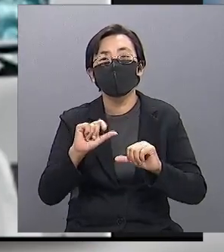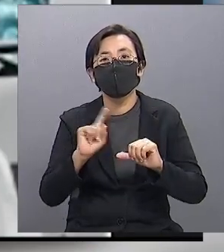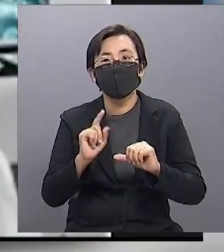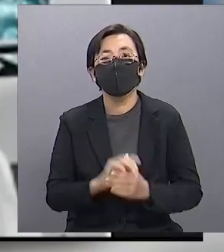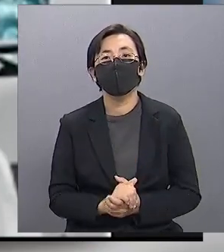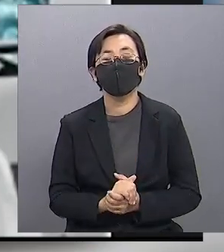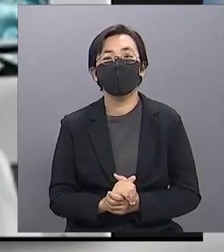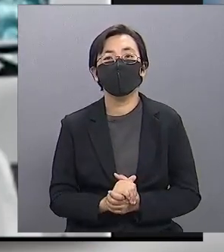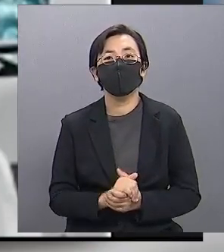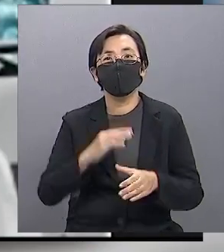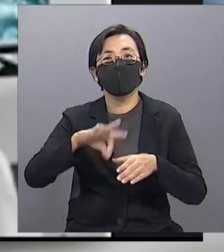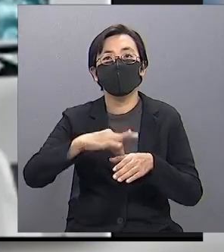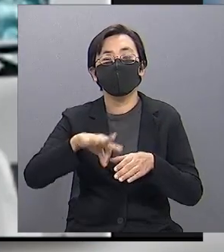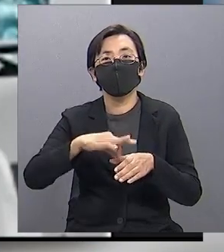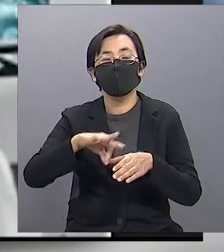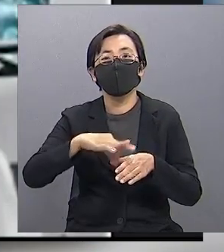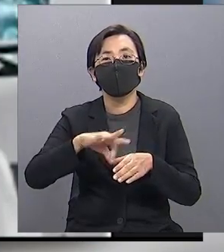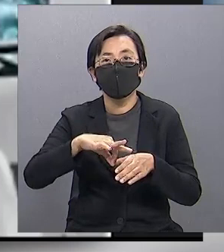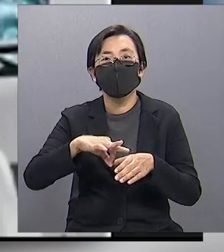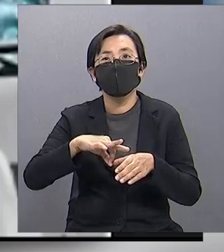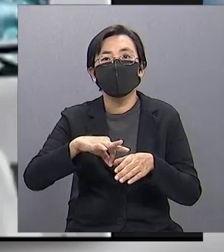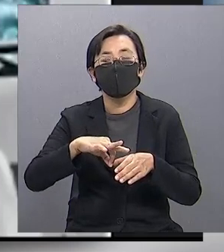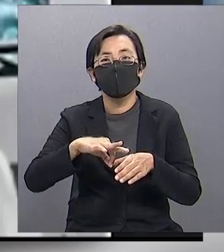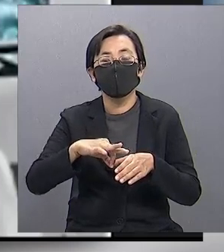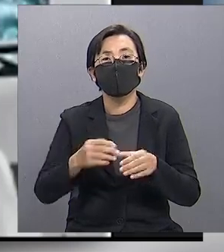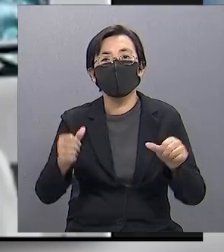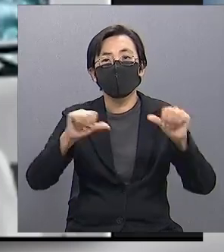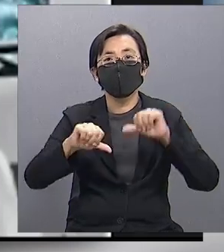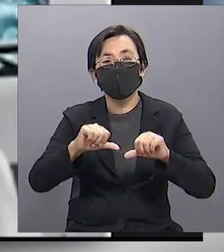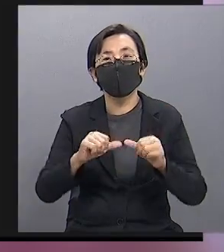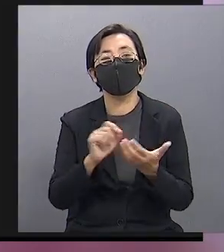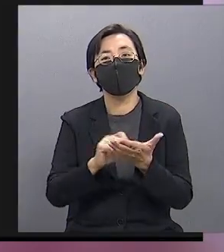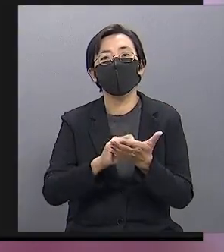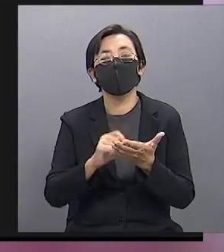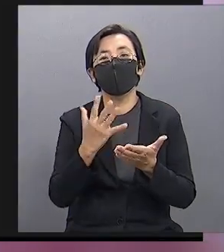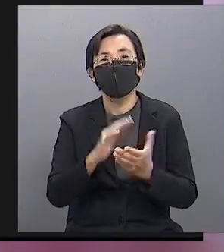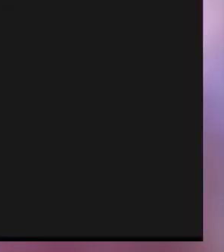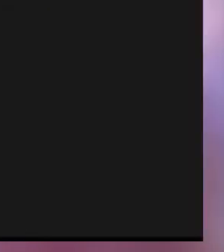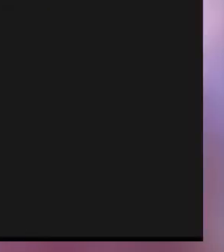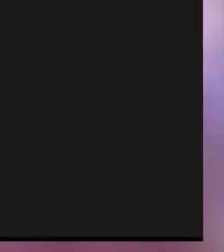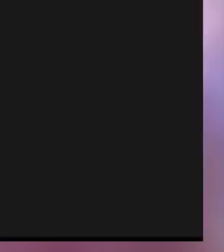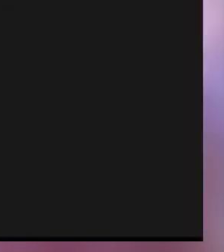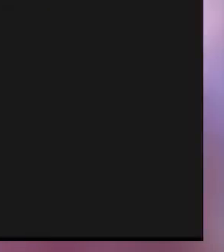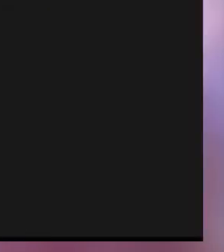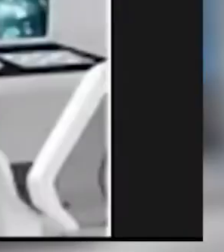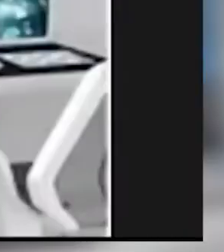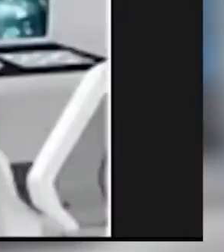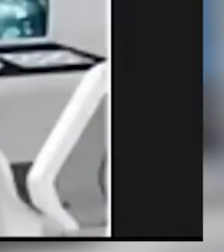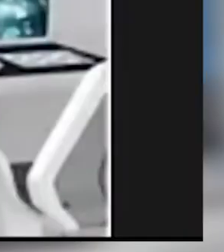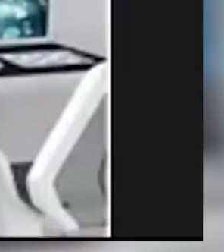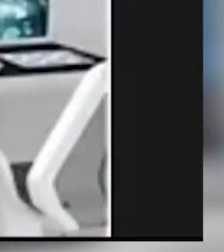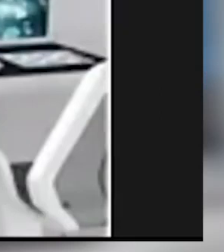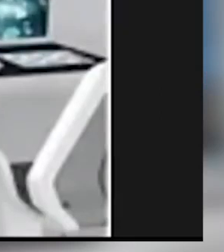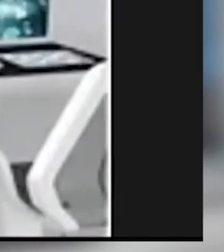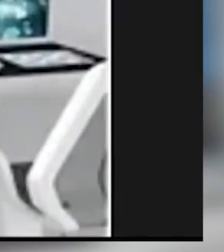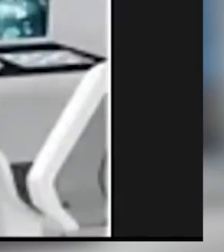นี้ก็ผิดทันทีนะคะแต่มันไม่เขียนมันเป็นการปนเปื้อนมันเป็นการใส่เข้าไปโดยที่ออก